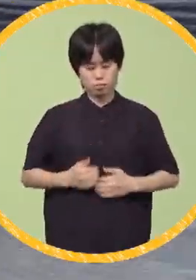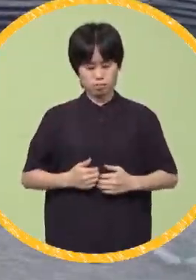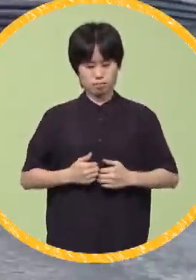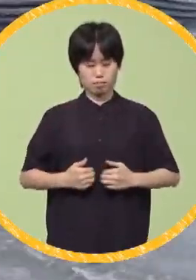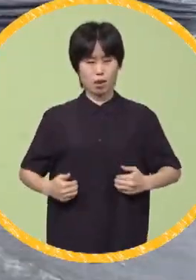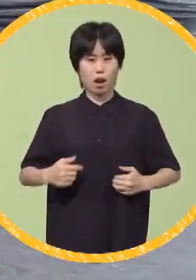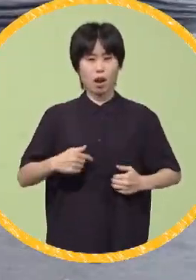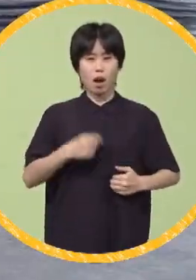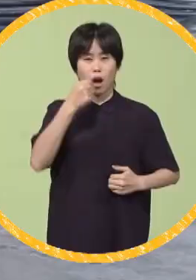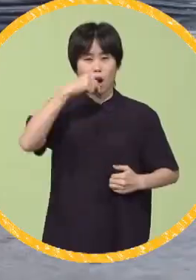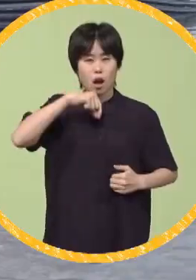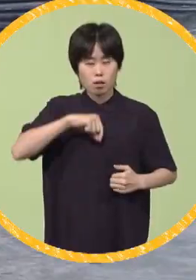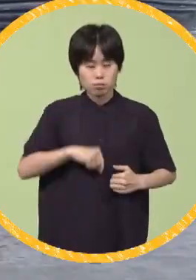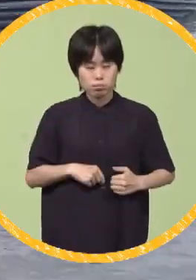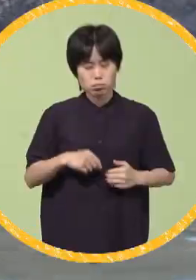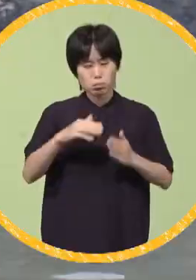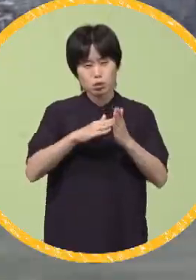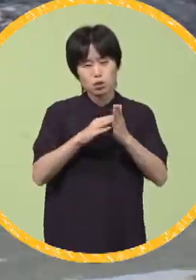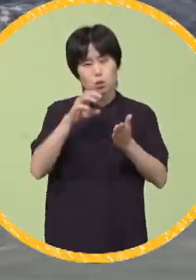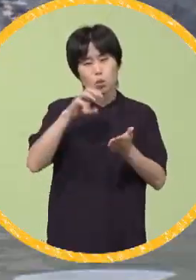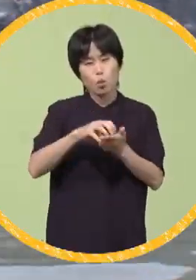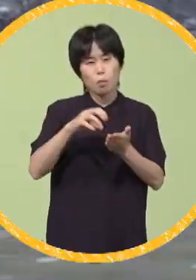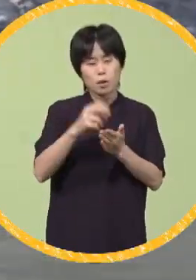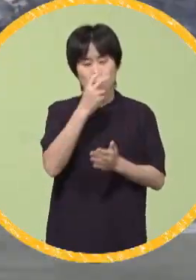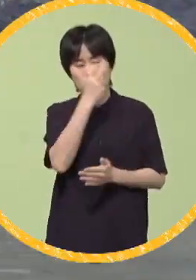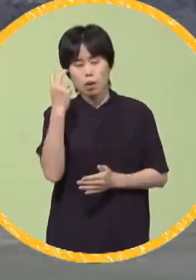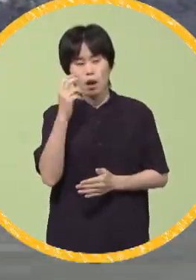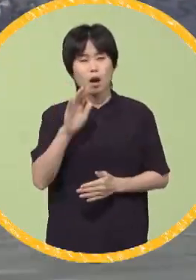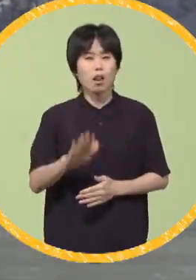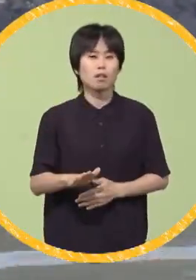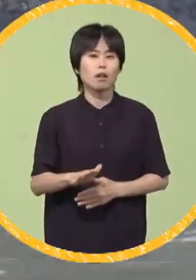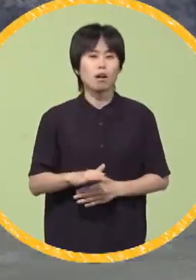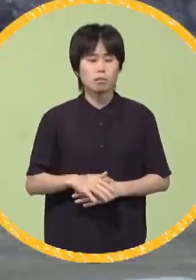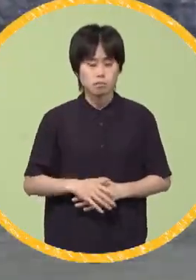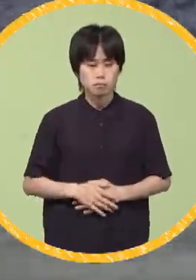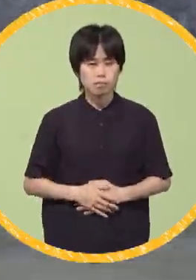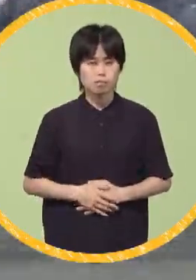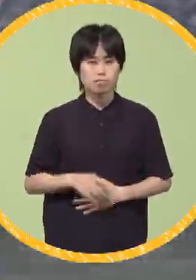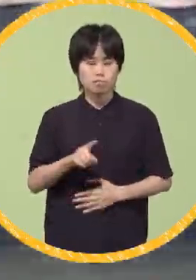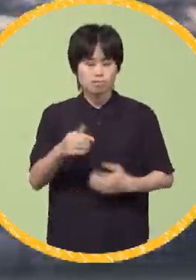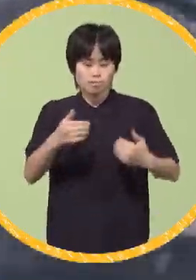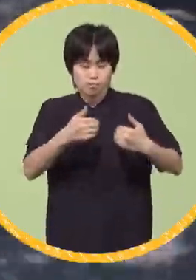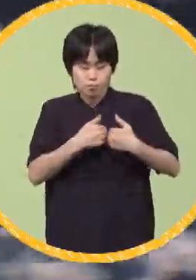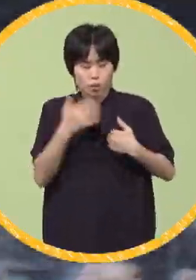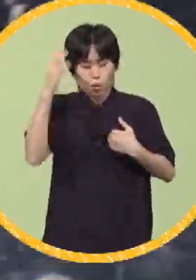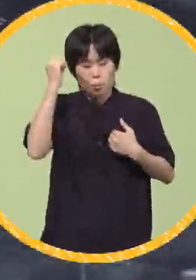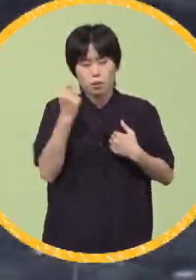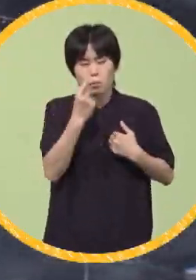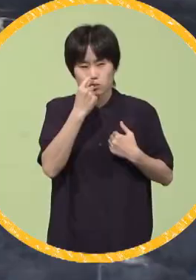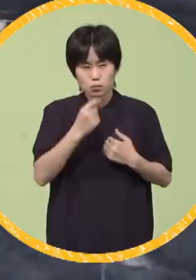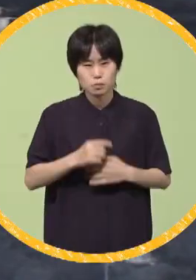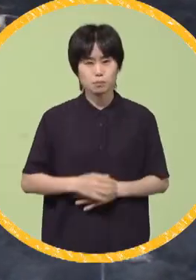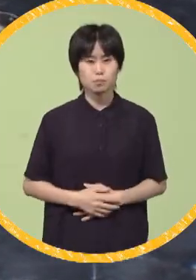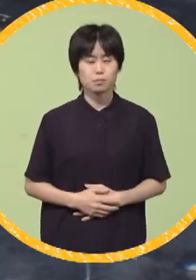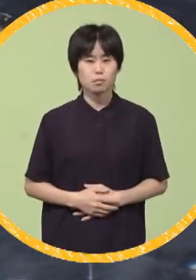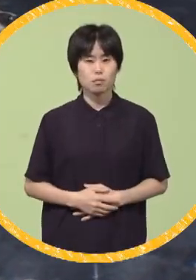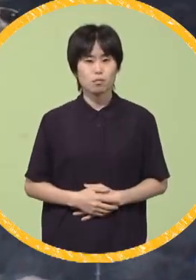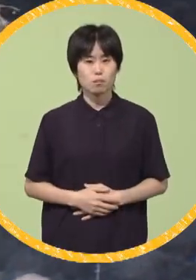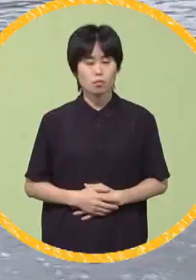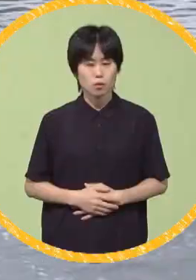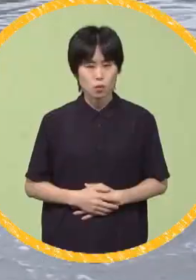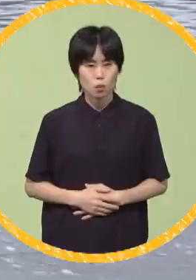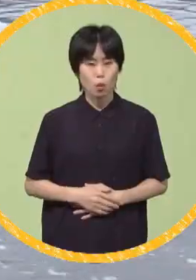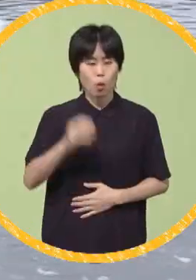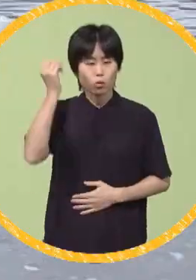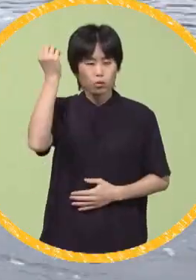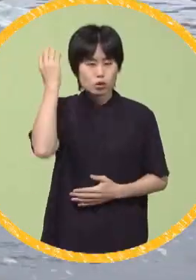飲したと思われるプラスチックゴミが発見されるという出来事がありました。 これはショッキングだったから覚えてます、 はい、そうなんですよね。そこで県ではこれをクジラから